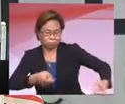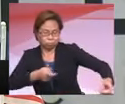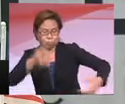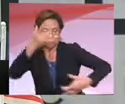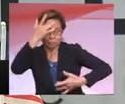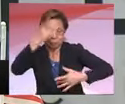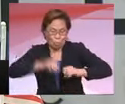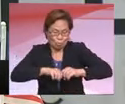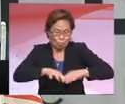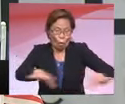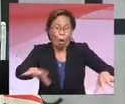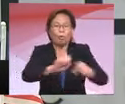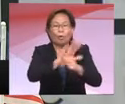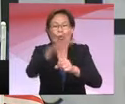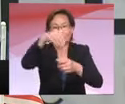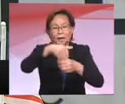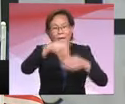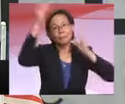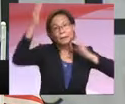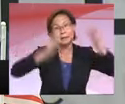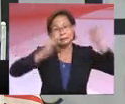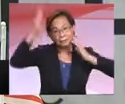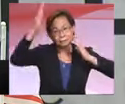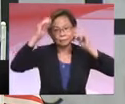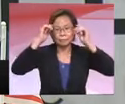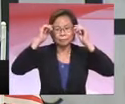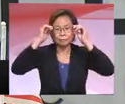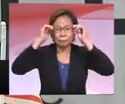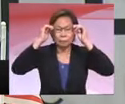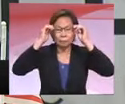jangkitan COVID-19 dalam negara kita.